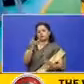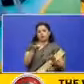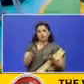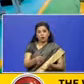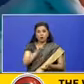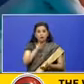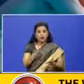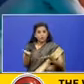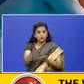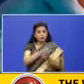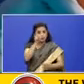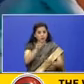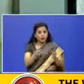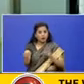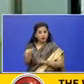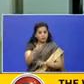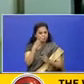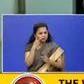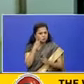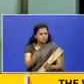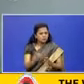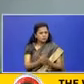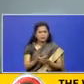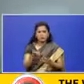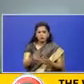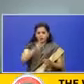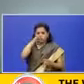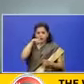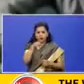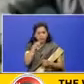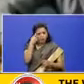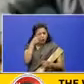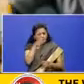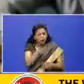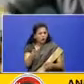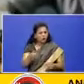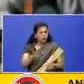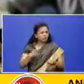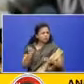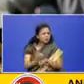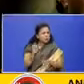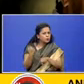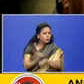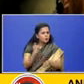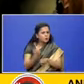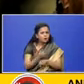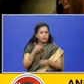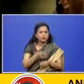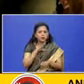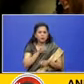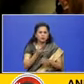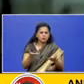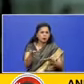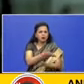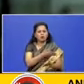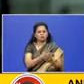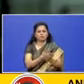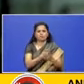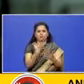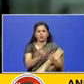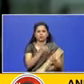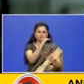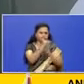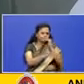युवा जिस तरह देश के लिए काम कर रहे हैं, नेशन बिल्डिंग में जुट गए हैं,